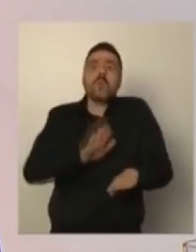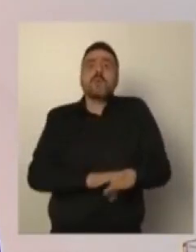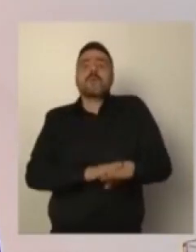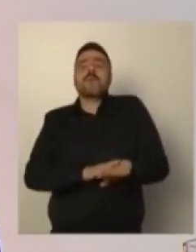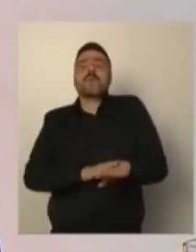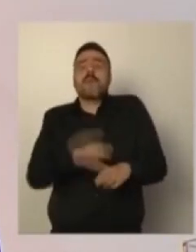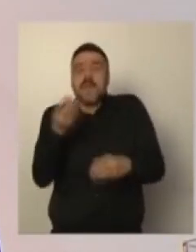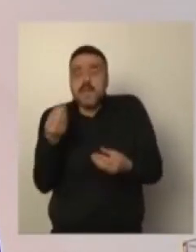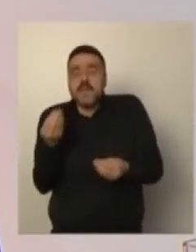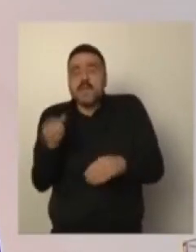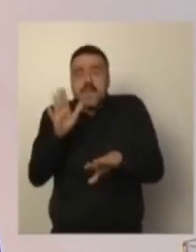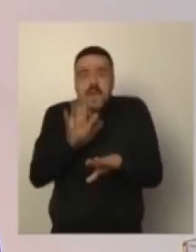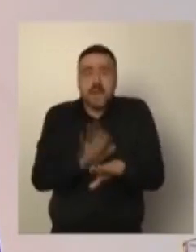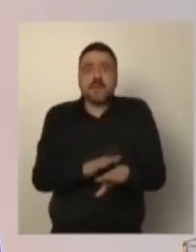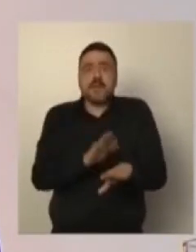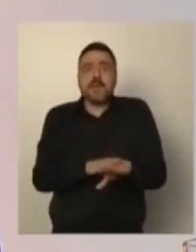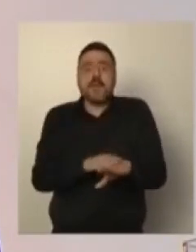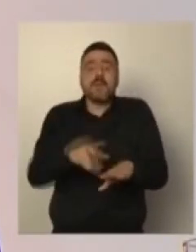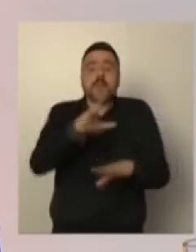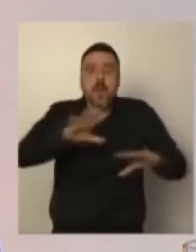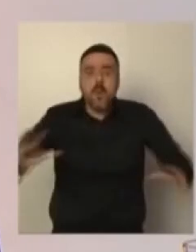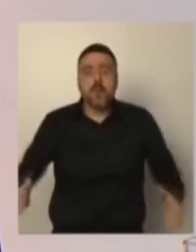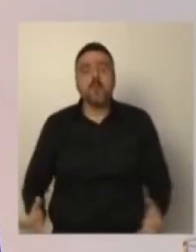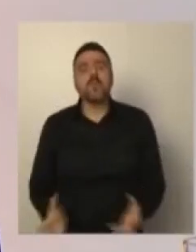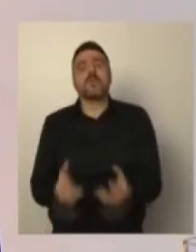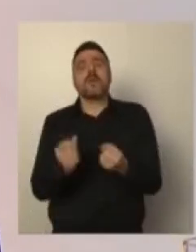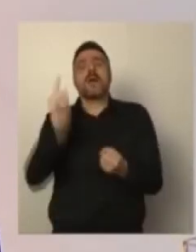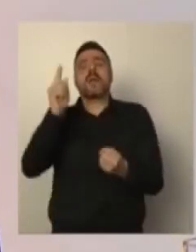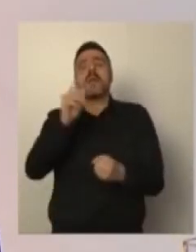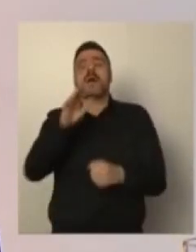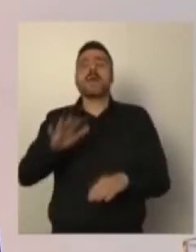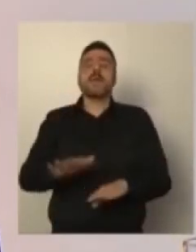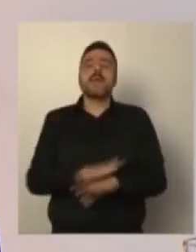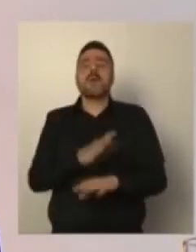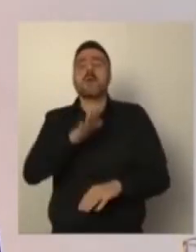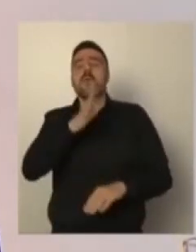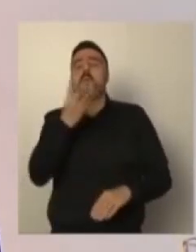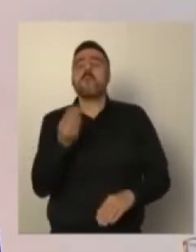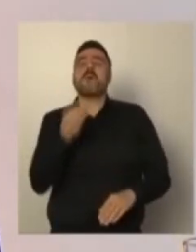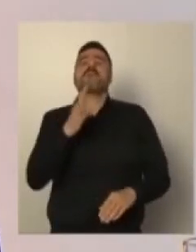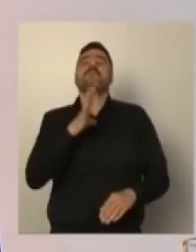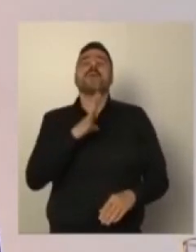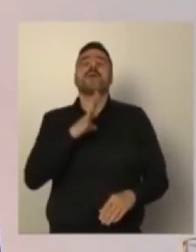iyilik yapın ki kurtuluşa eresiniz. İşte